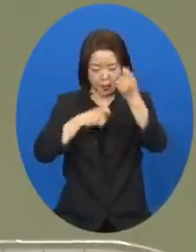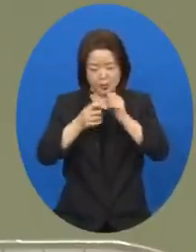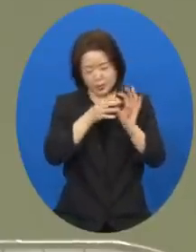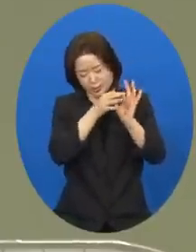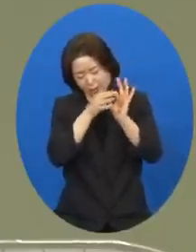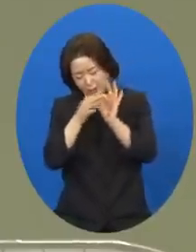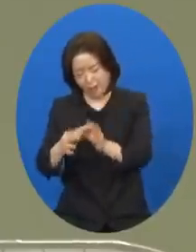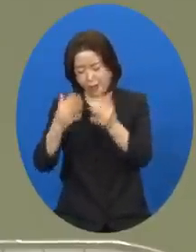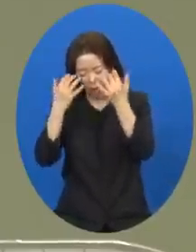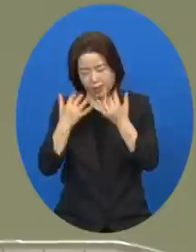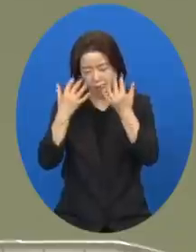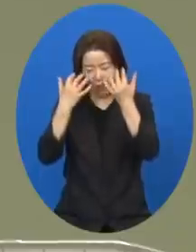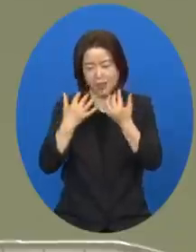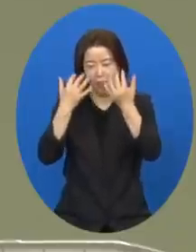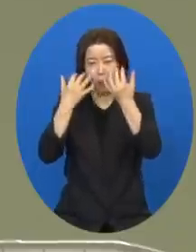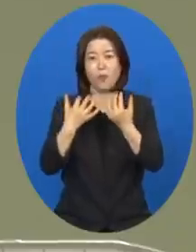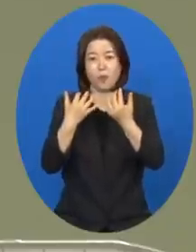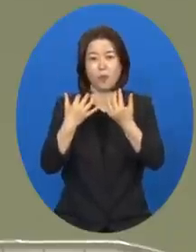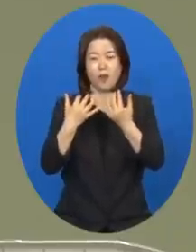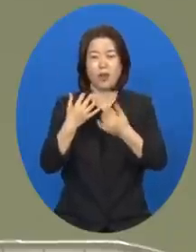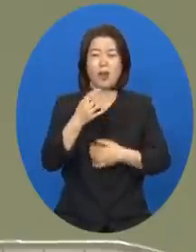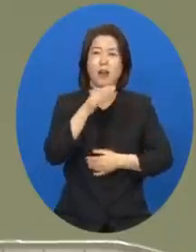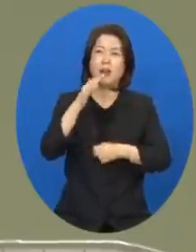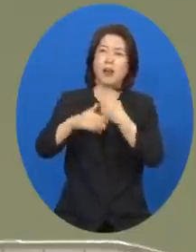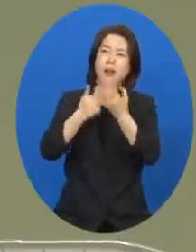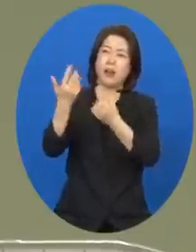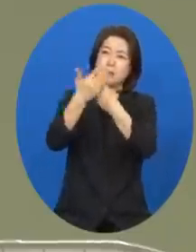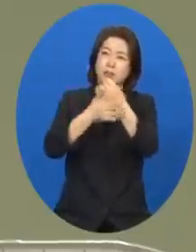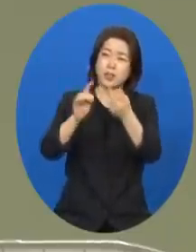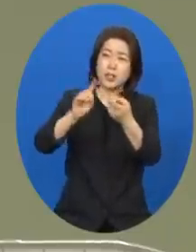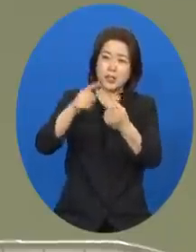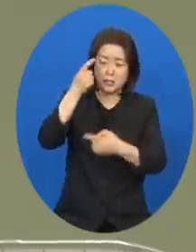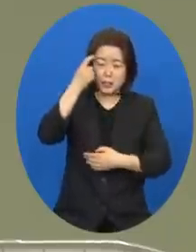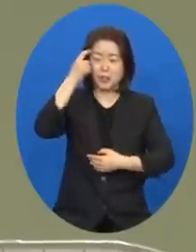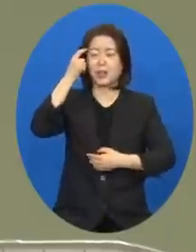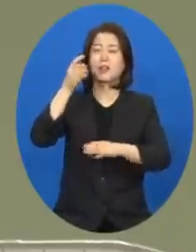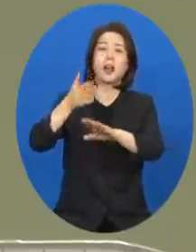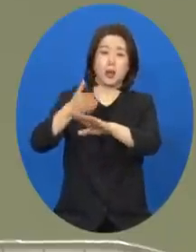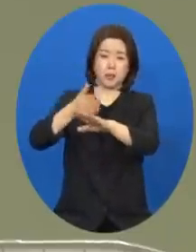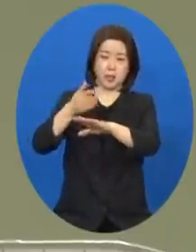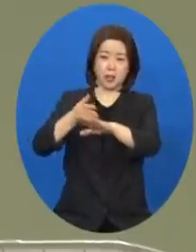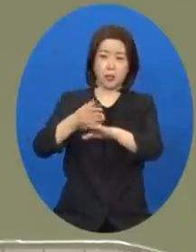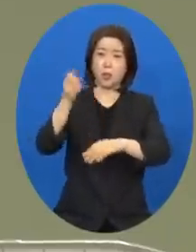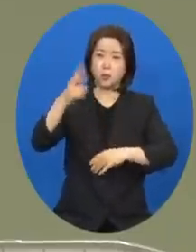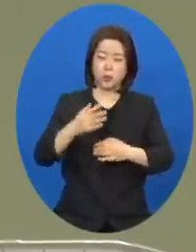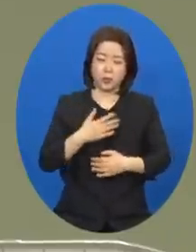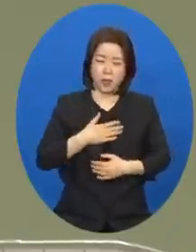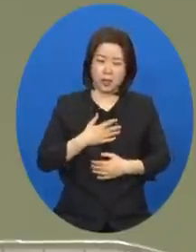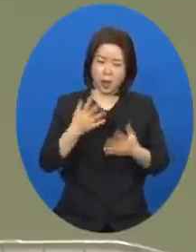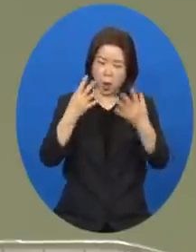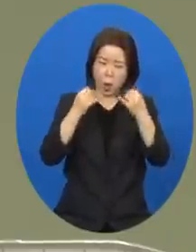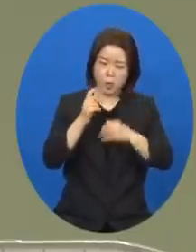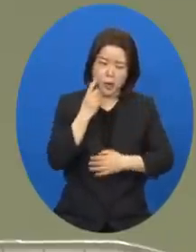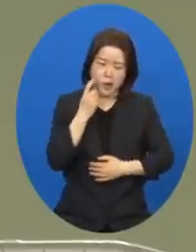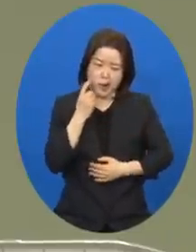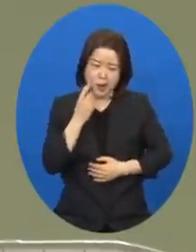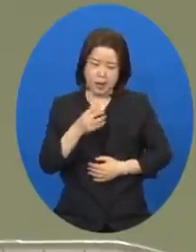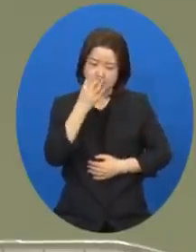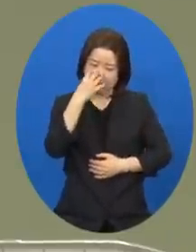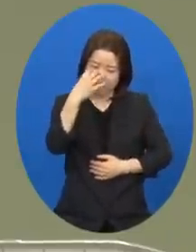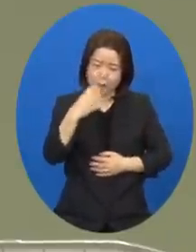내내 하나님의 은혜에 대하여 깨달아지니까 감사하고 내가 얼마나 가증하고